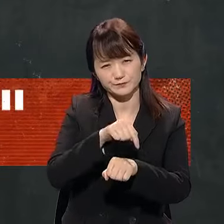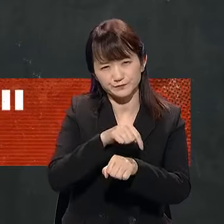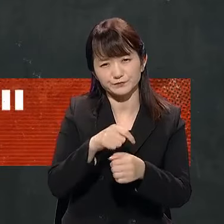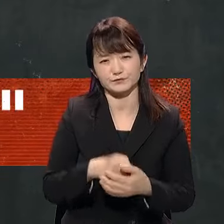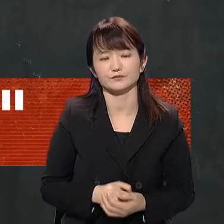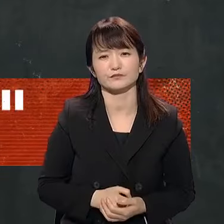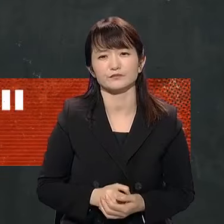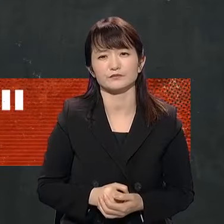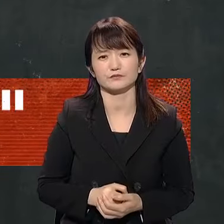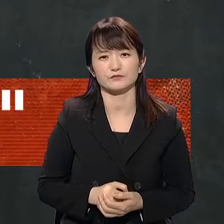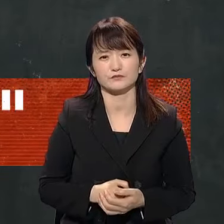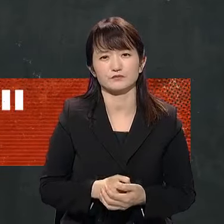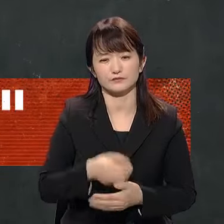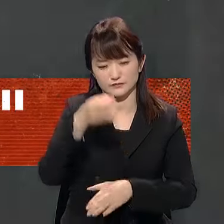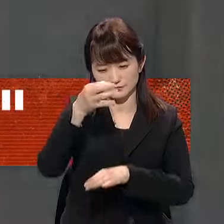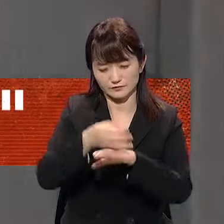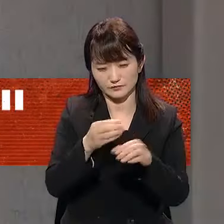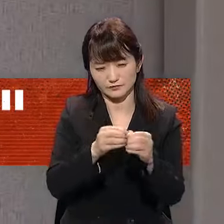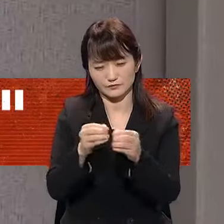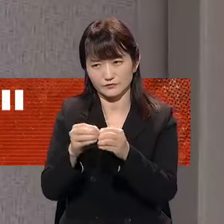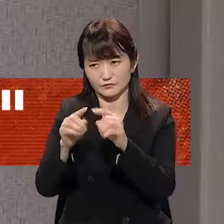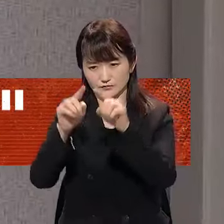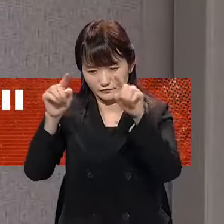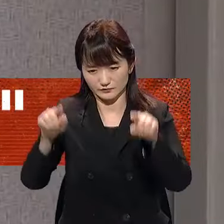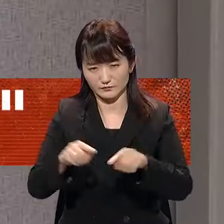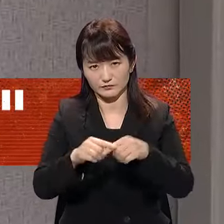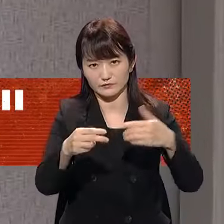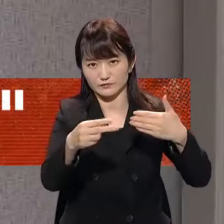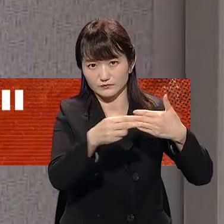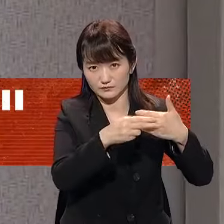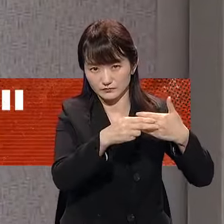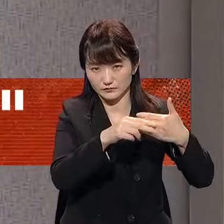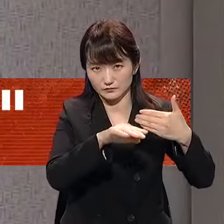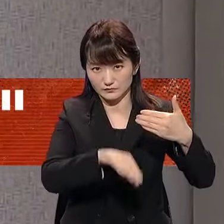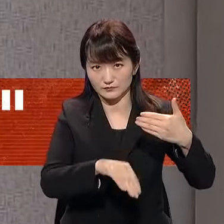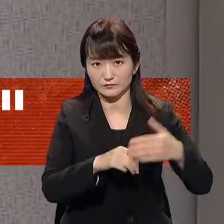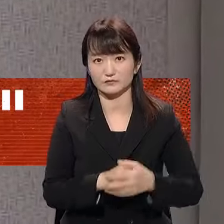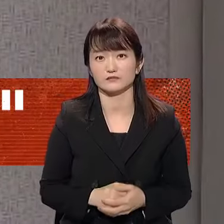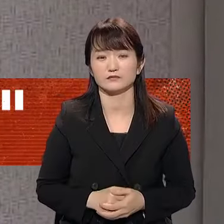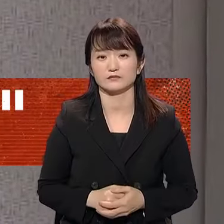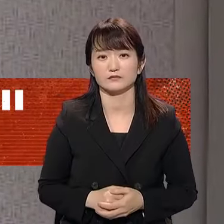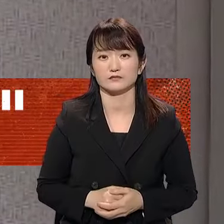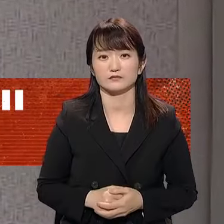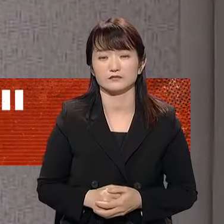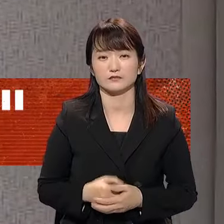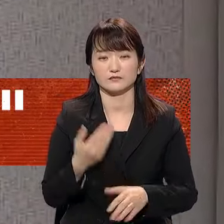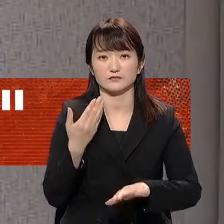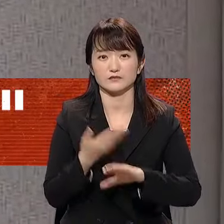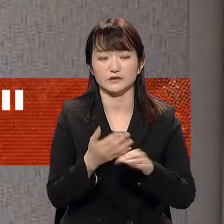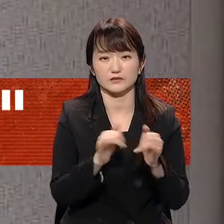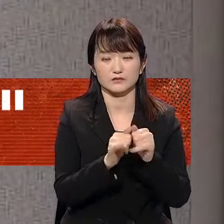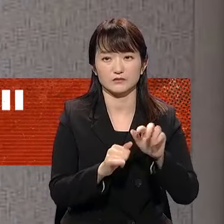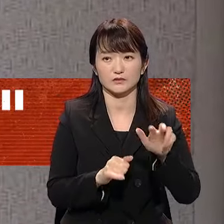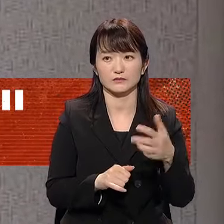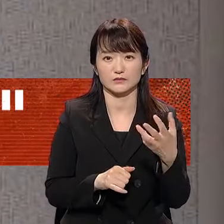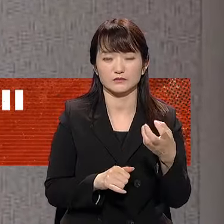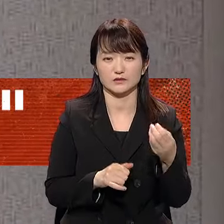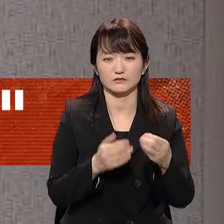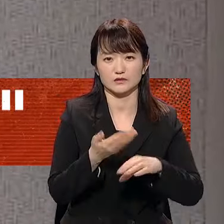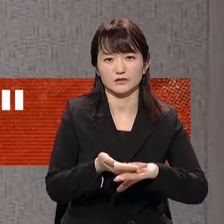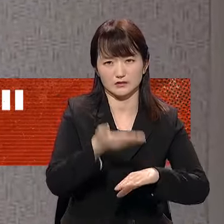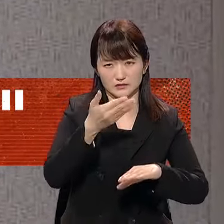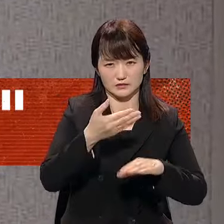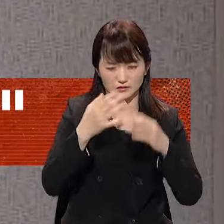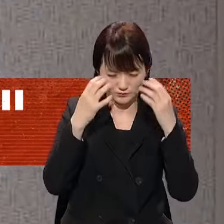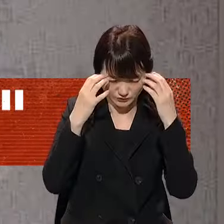사과문 밑에는 대자보가 붙여졌습니다 다른 입이 는 780만 원 이상의 고통을 받고 있다라는 지적이 적혀 있습니다